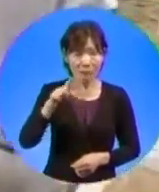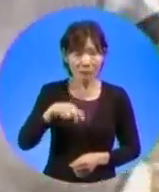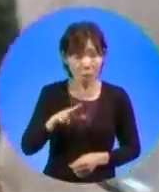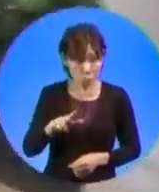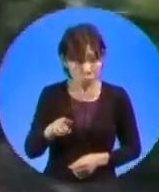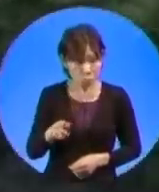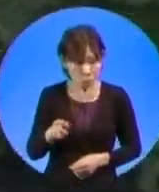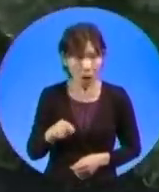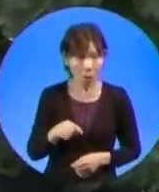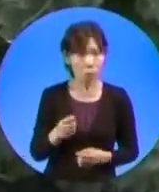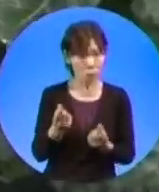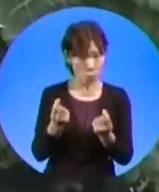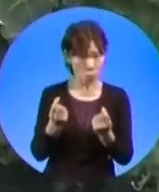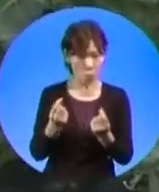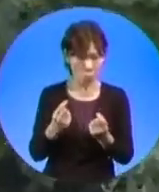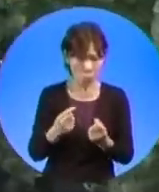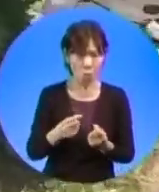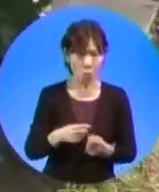はい、はい、これなん